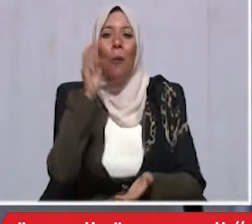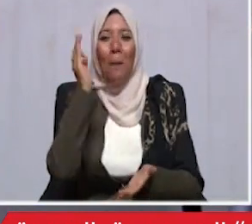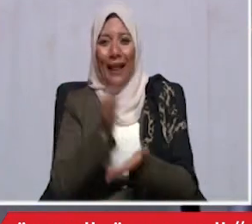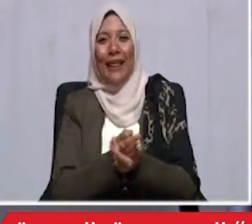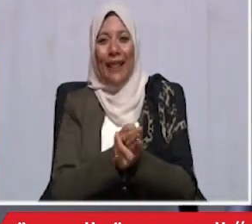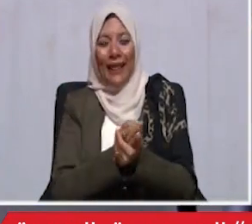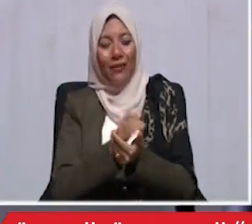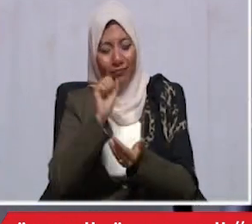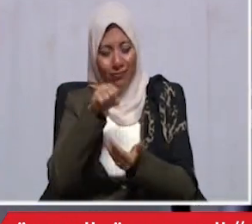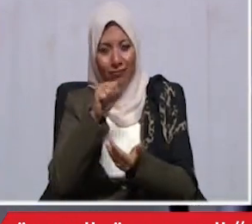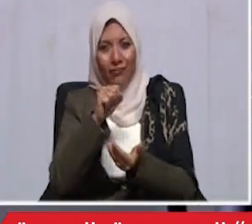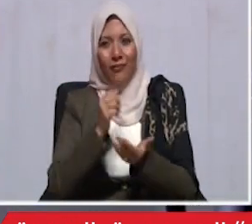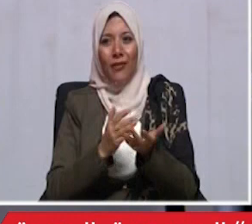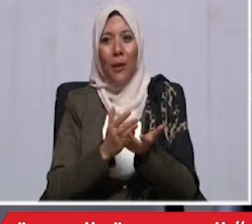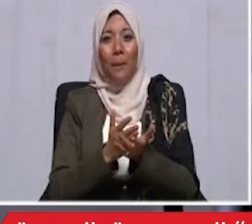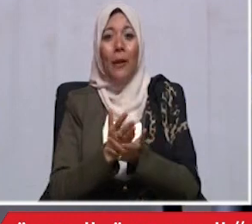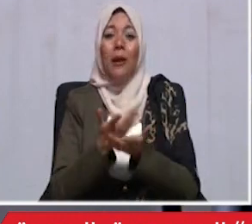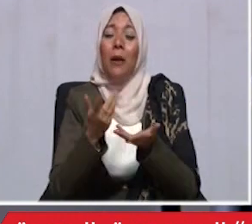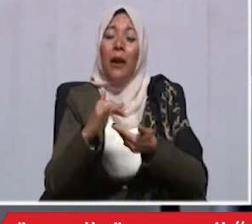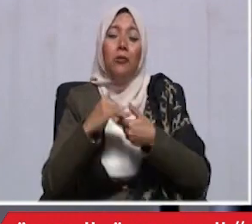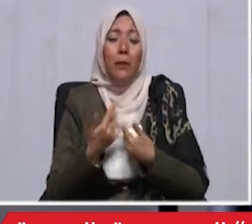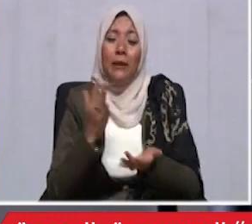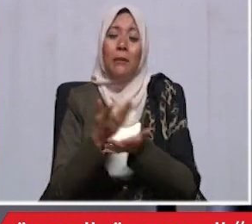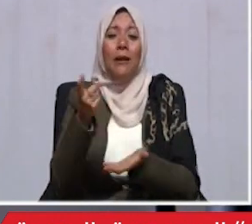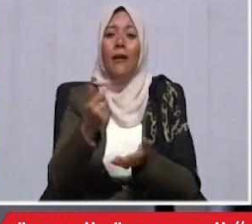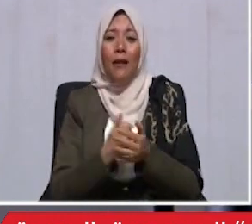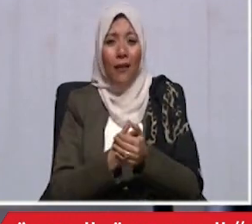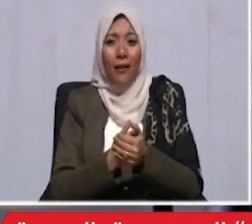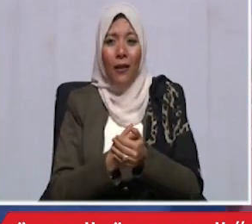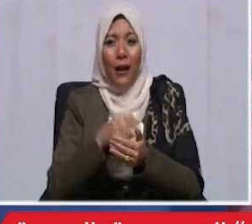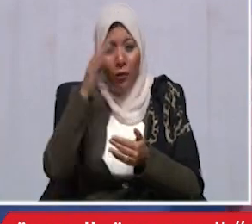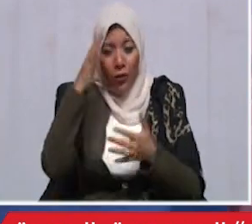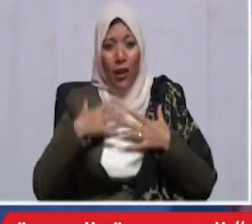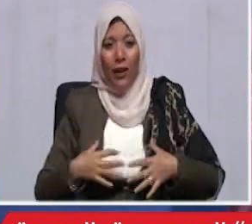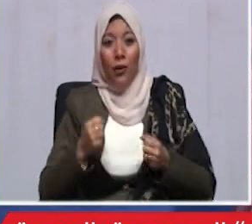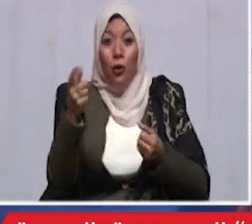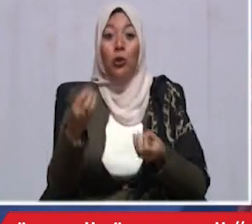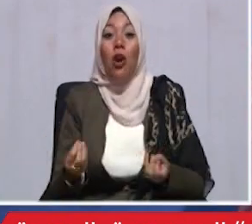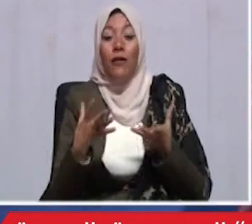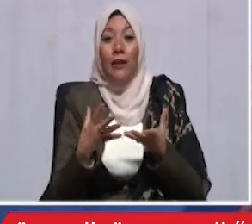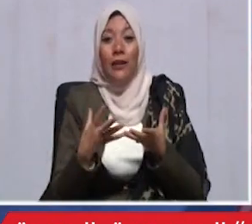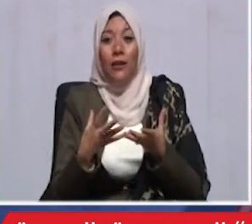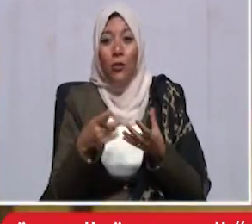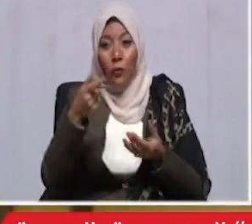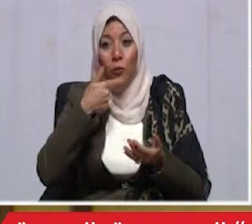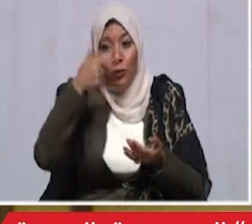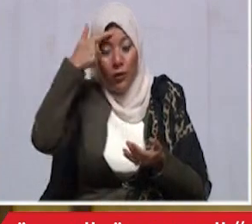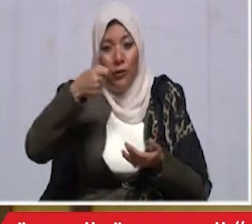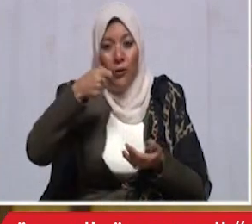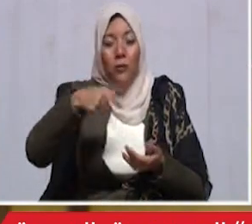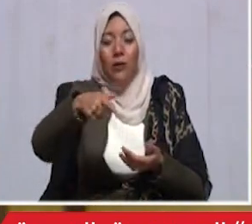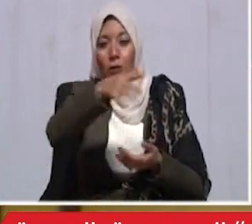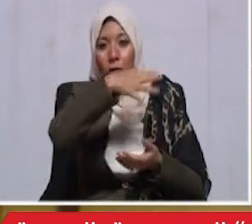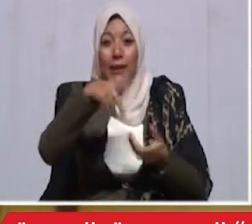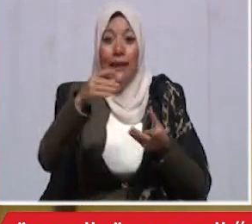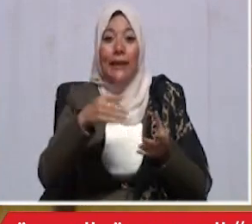ده عمره كله عمر ما وفاه جميل. ربنا يخليها لك. الله يخليك. شرفتينا حضرتك. الله يخليك. وكل سنه وحضرتك بألف خير. ودي